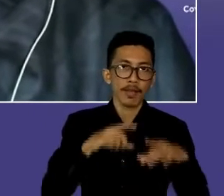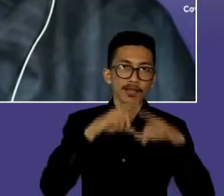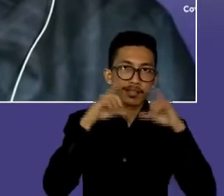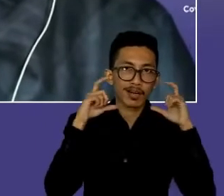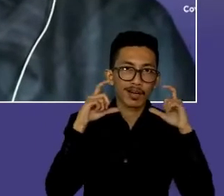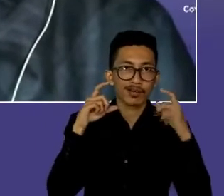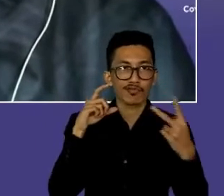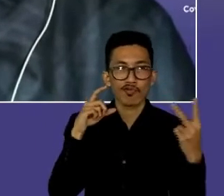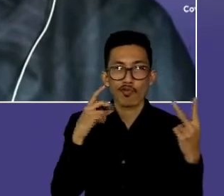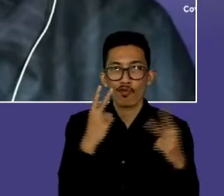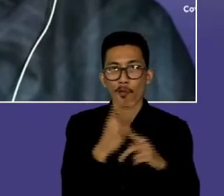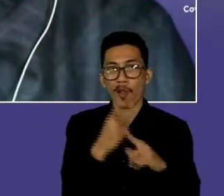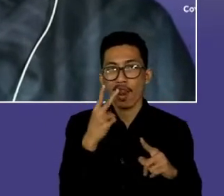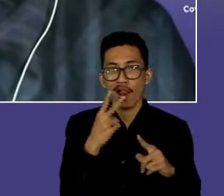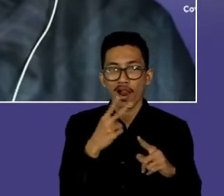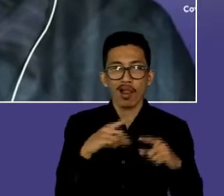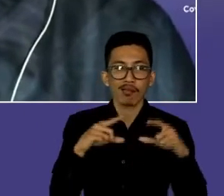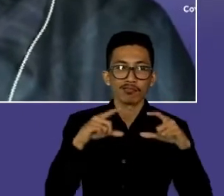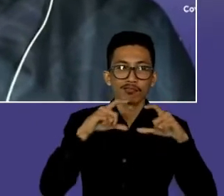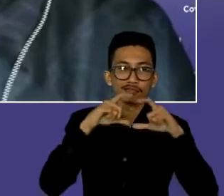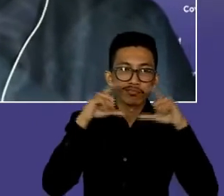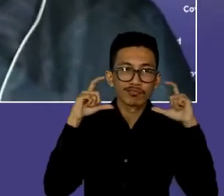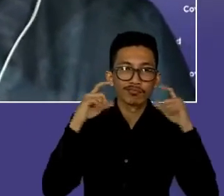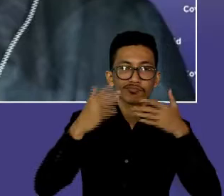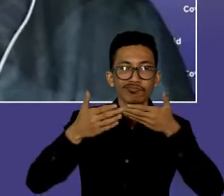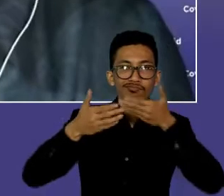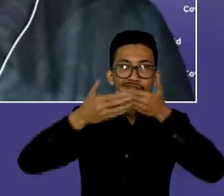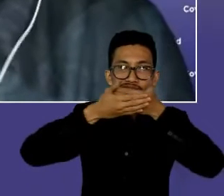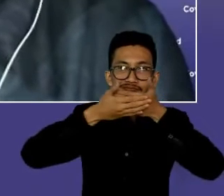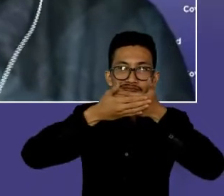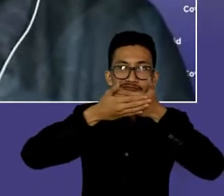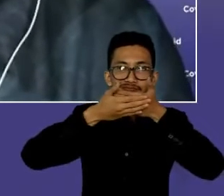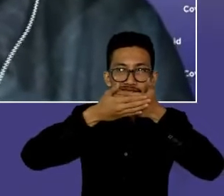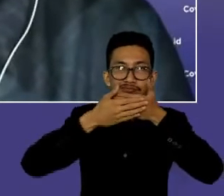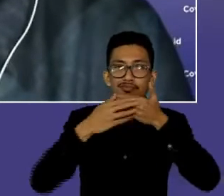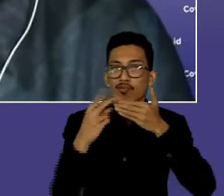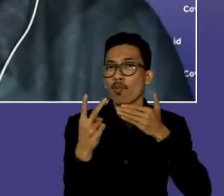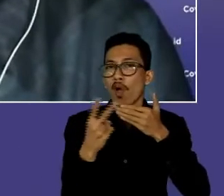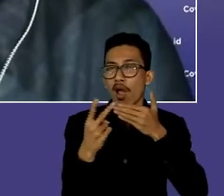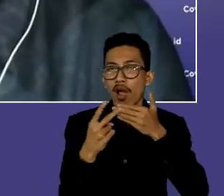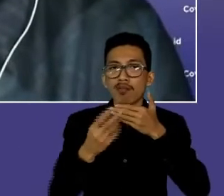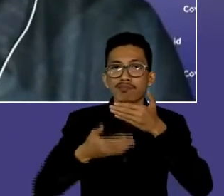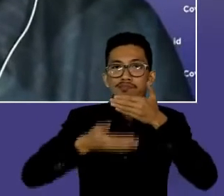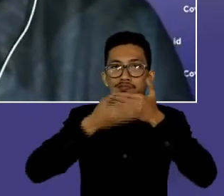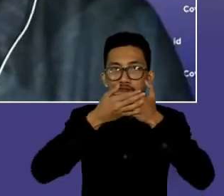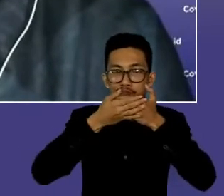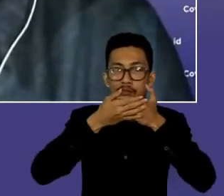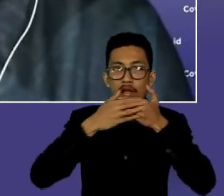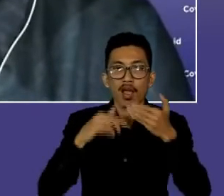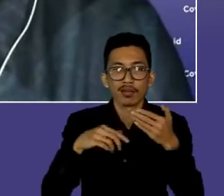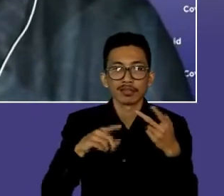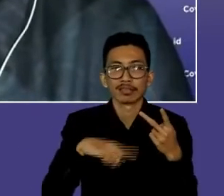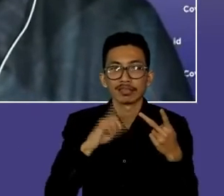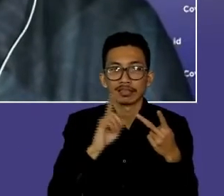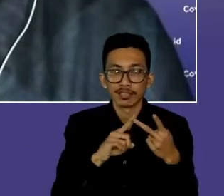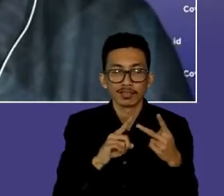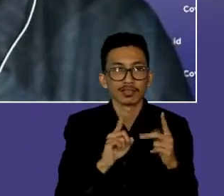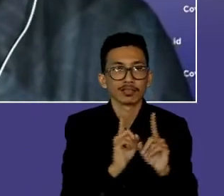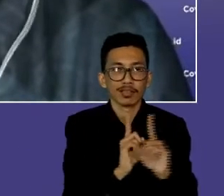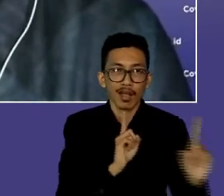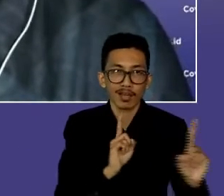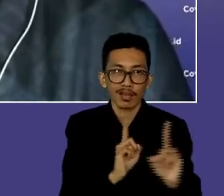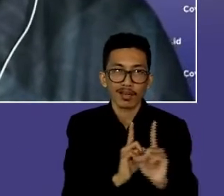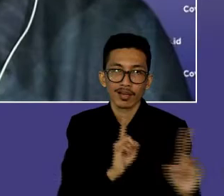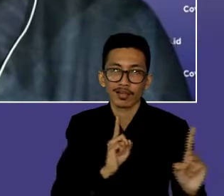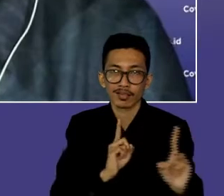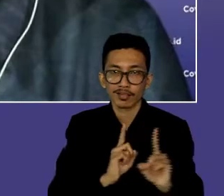masker double ya sekarang ya, di dalam yang medis, di luarnya itu pakai yang kain. Kemudian kita mesti menjaga jarak. Jaga jarak ini